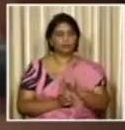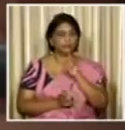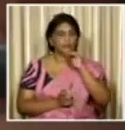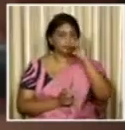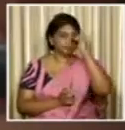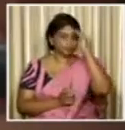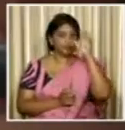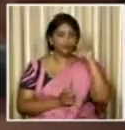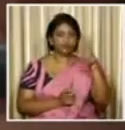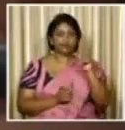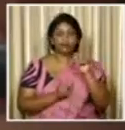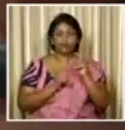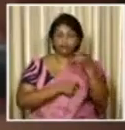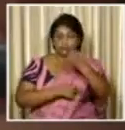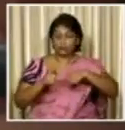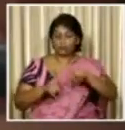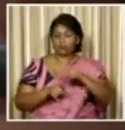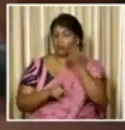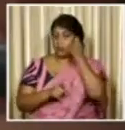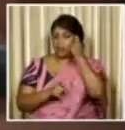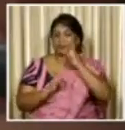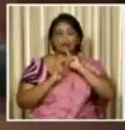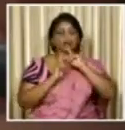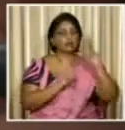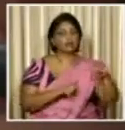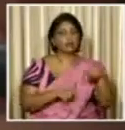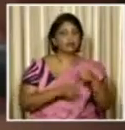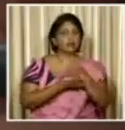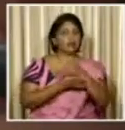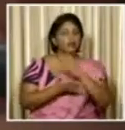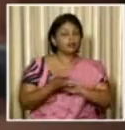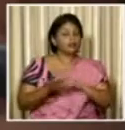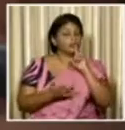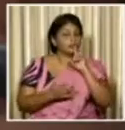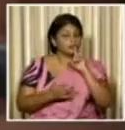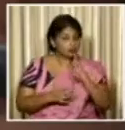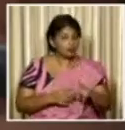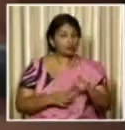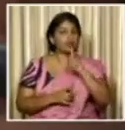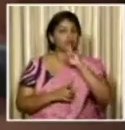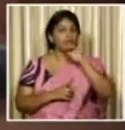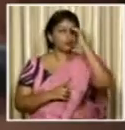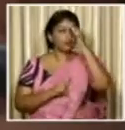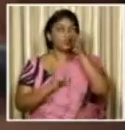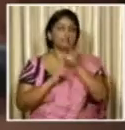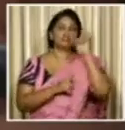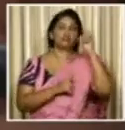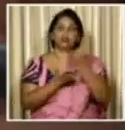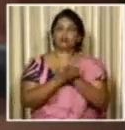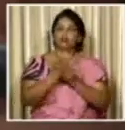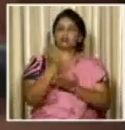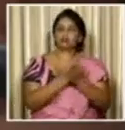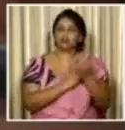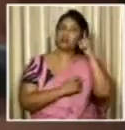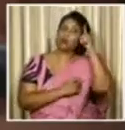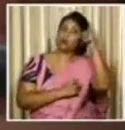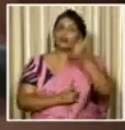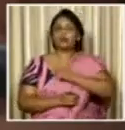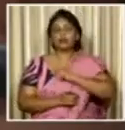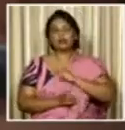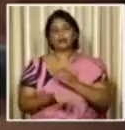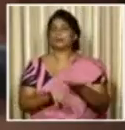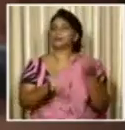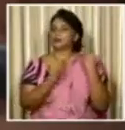Katanaik orang itu tiennya sabawa tiindo danun di. Hebe meni pin tiennya mukad? Katanaik orang janadhipati orang liu makianwa huta tiindo